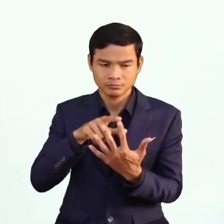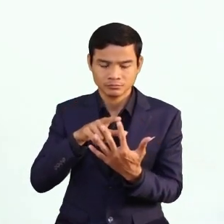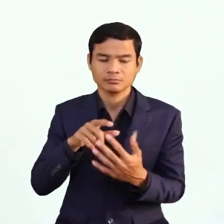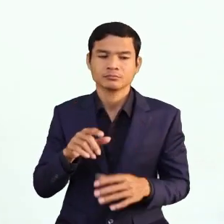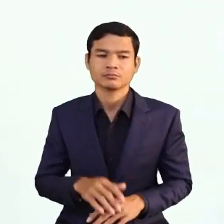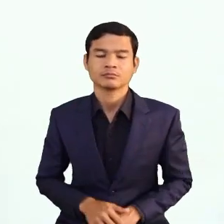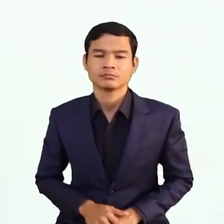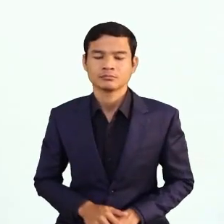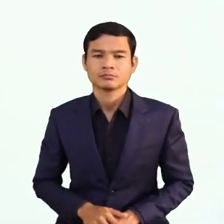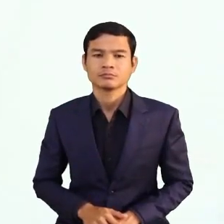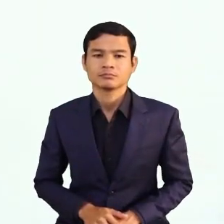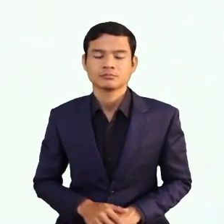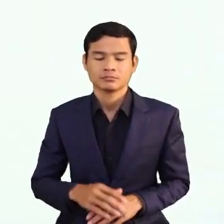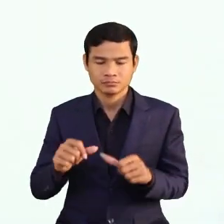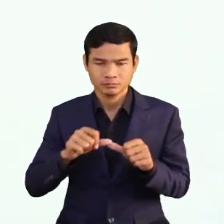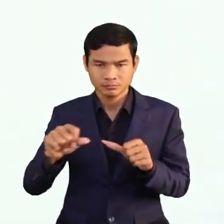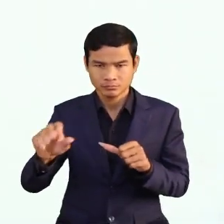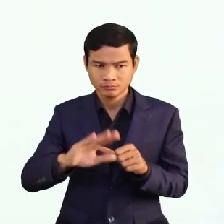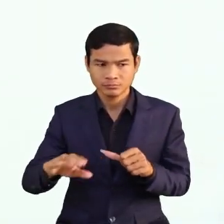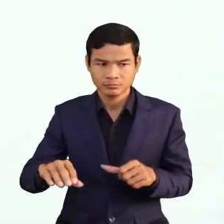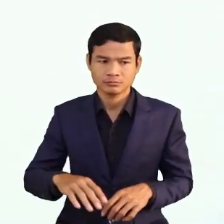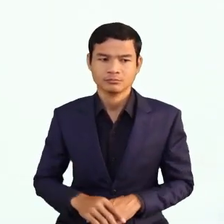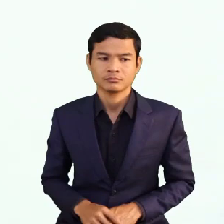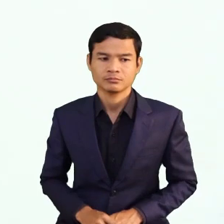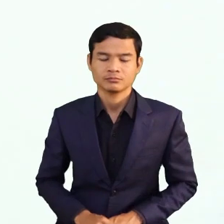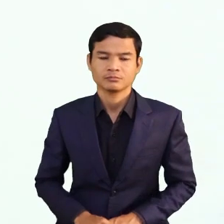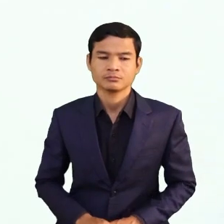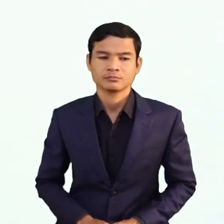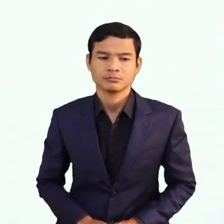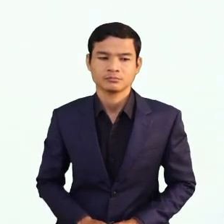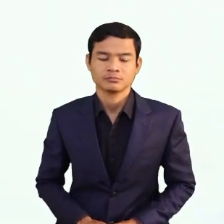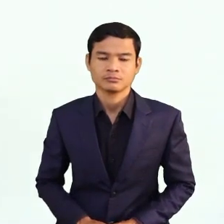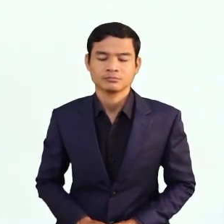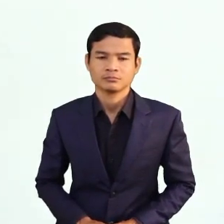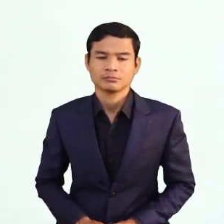ចាតោះបន្តទៀតកូន